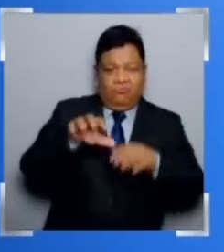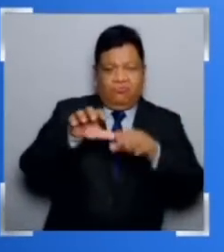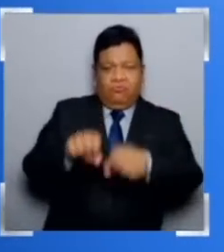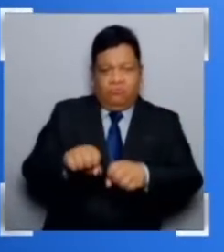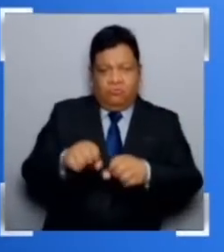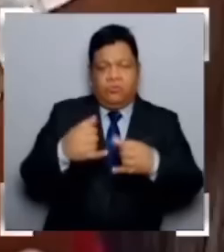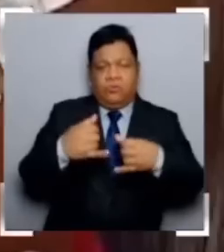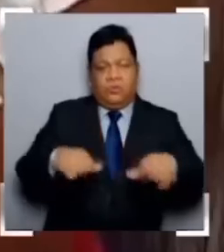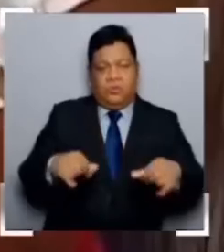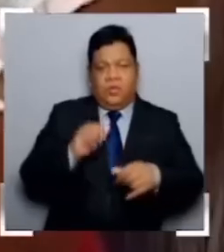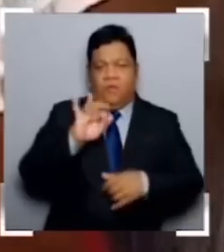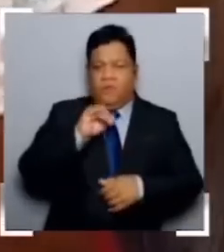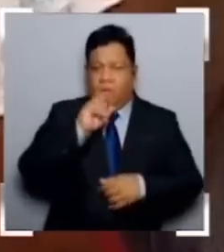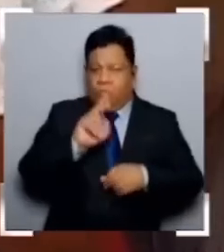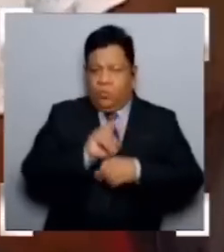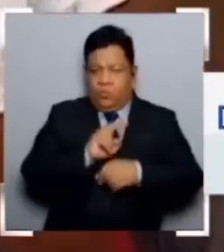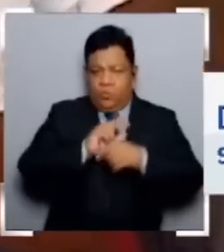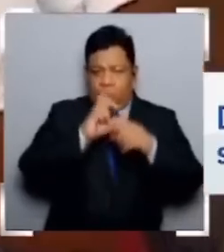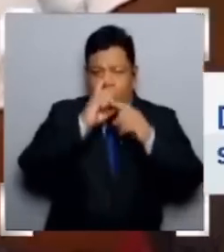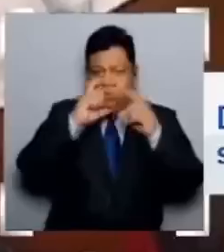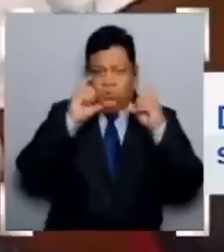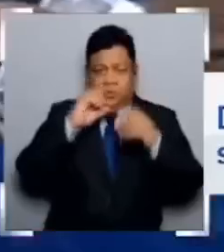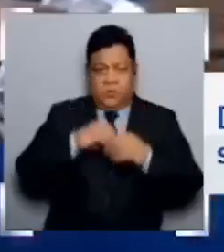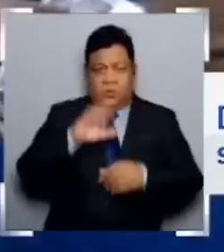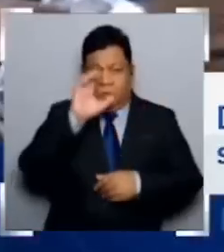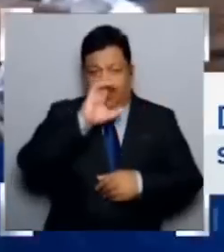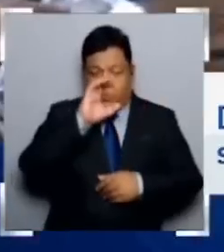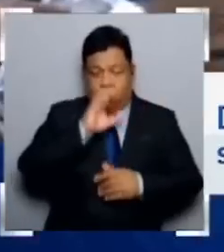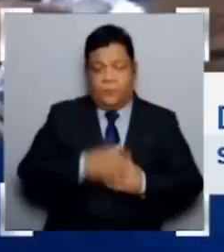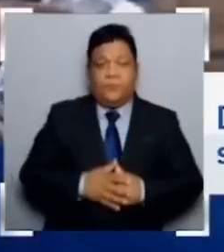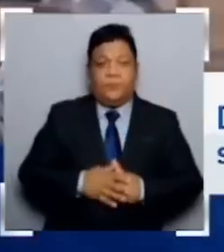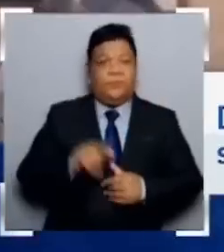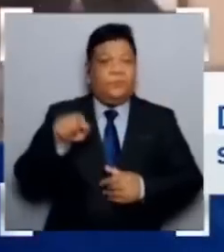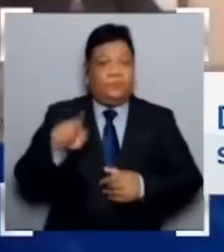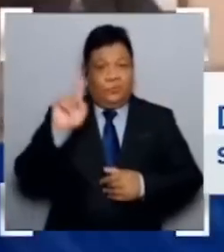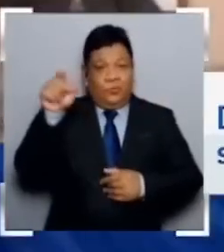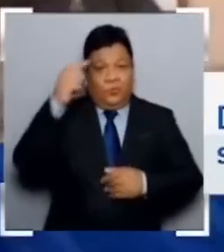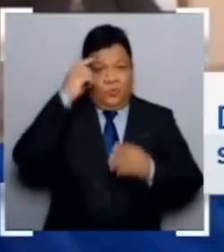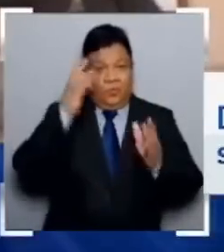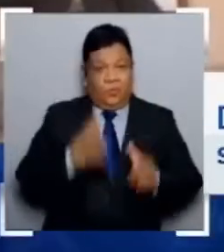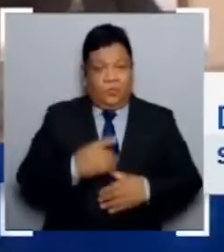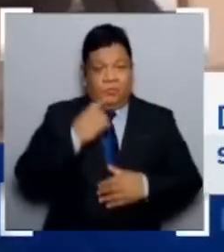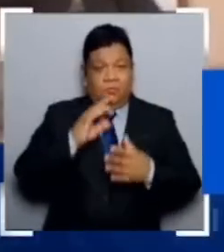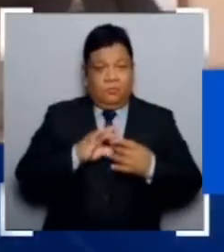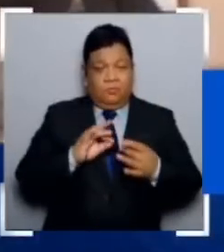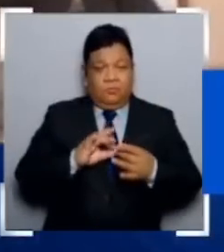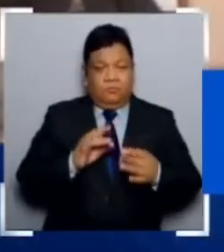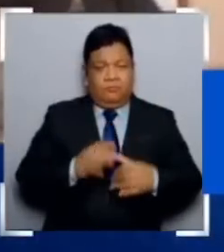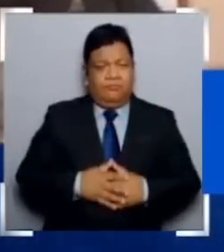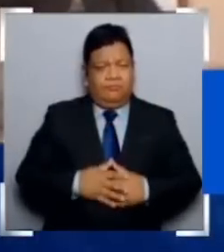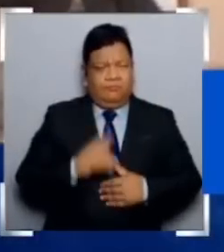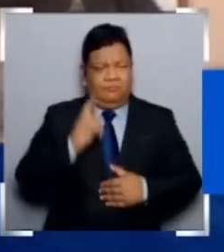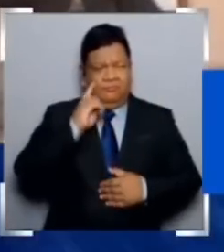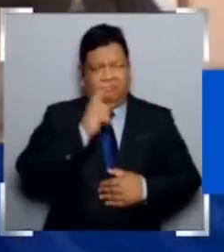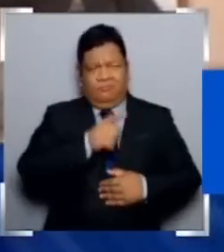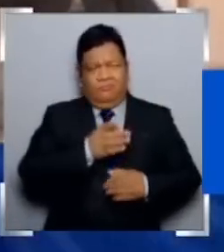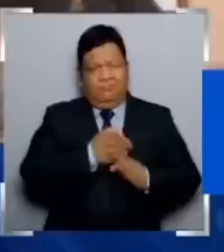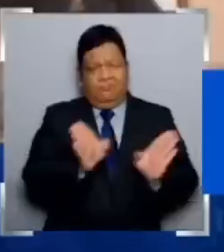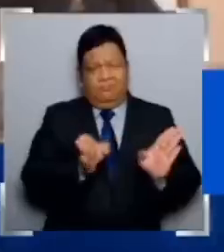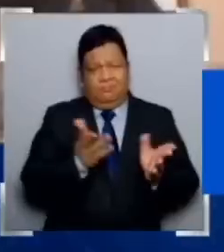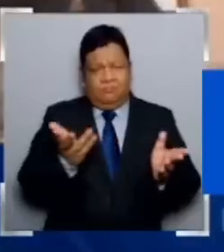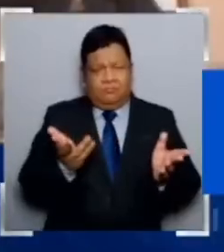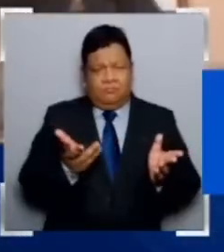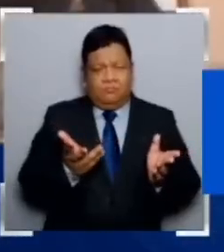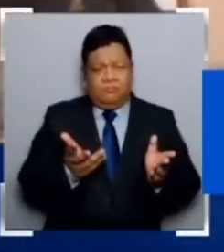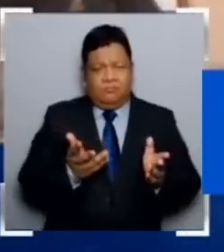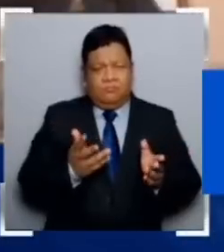standards sa Cebu. Buwelta naman ni Governor Garcia. Oh, that's up to him. I think he's going out na, di ba? But we